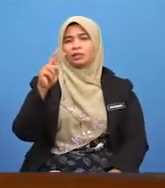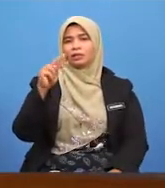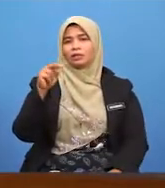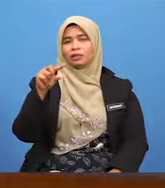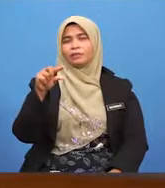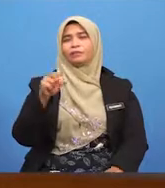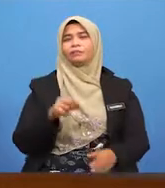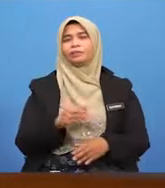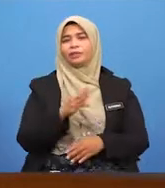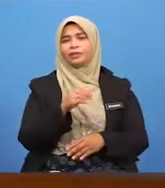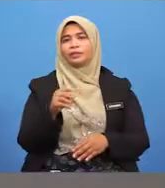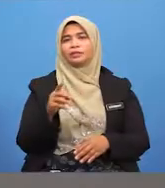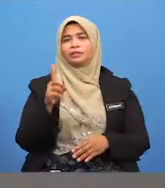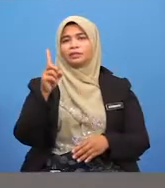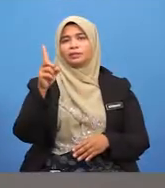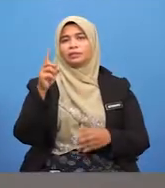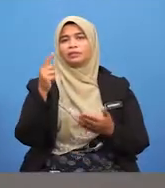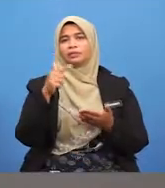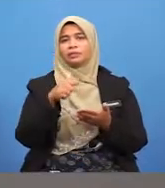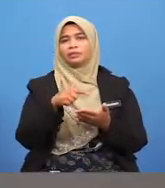dan bagi satu